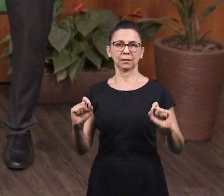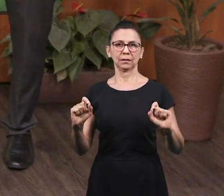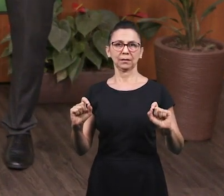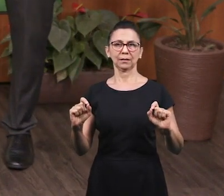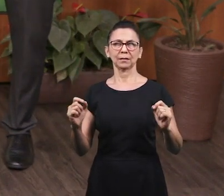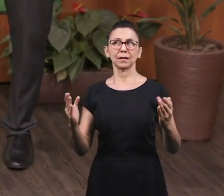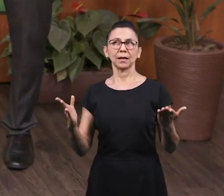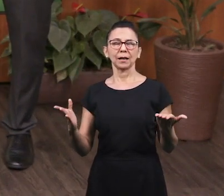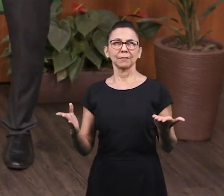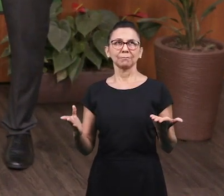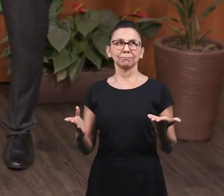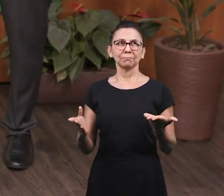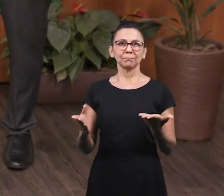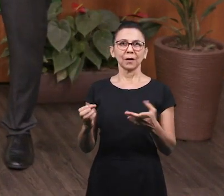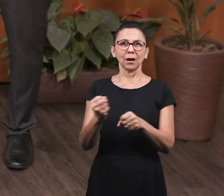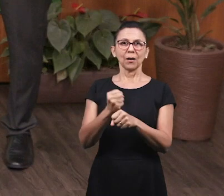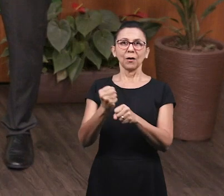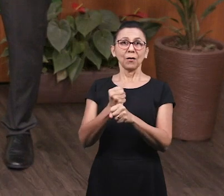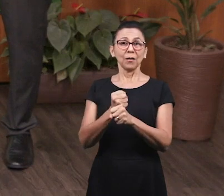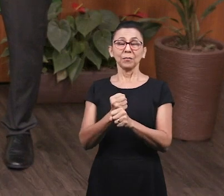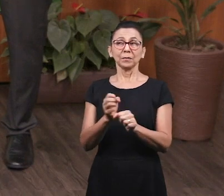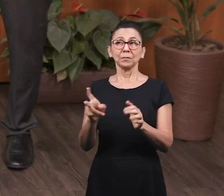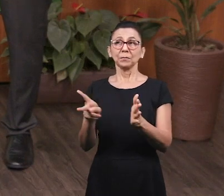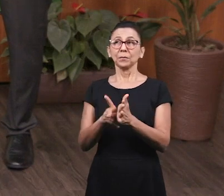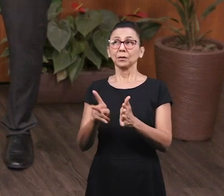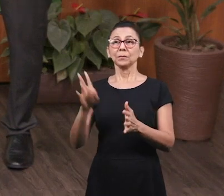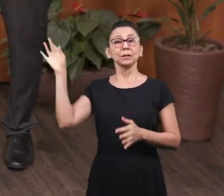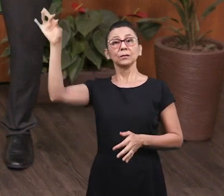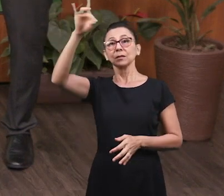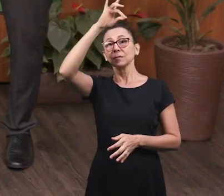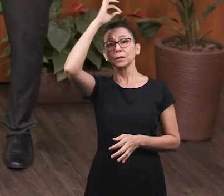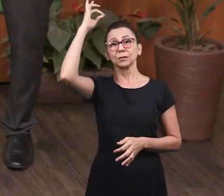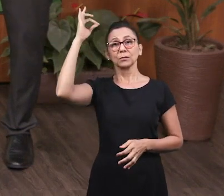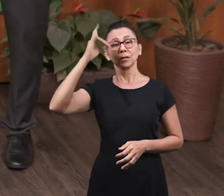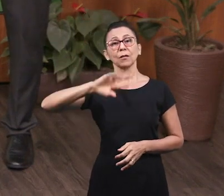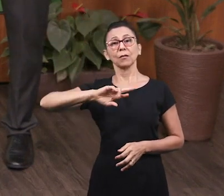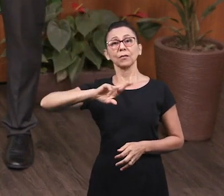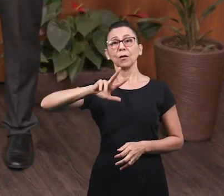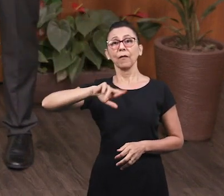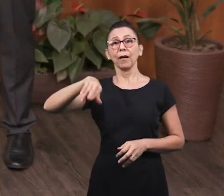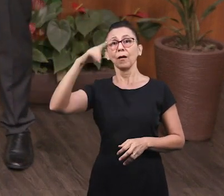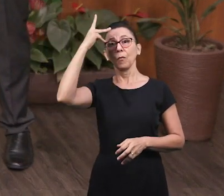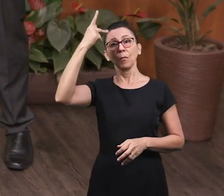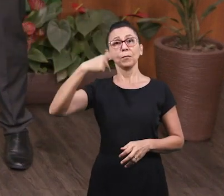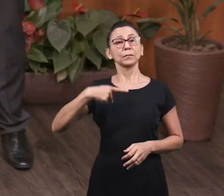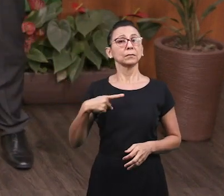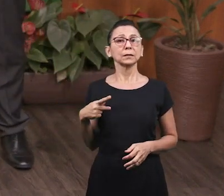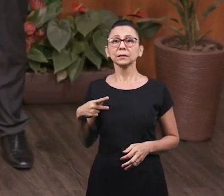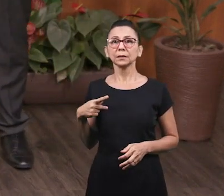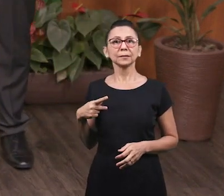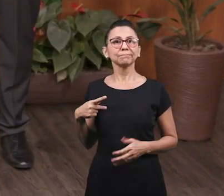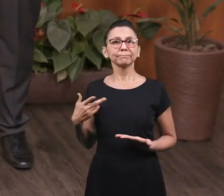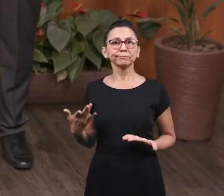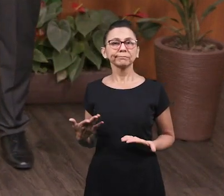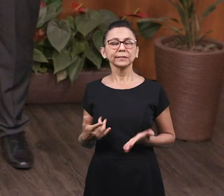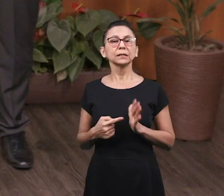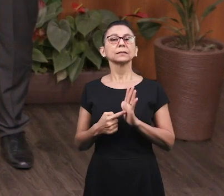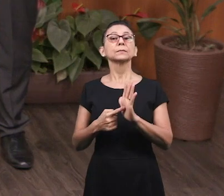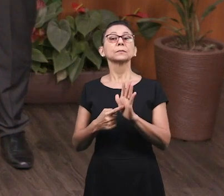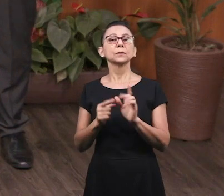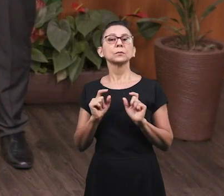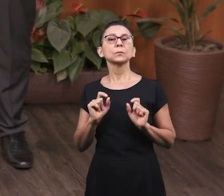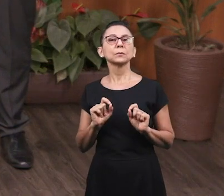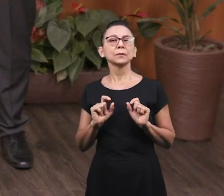qu'en vérité, c'est une œuvre de Dieu, du Saint-Esprit, pas d'homme. Il montre